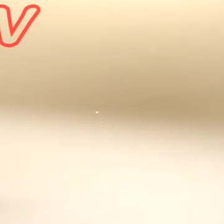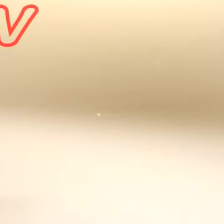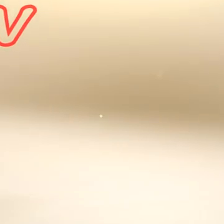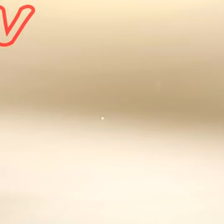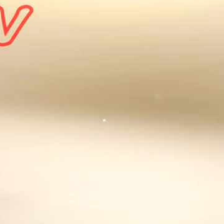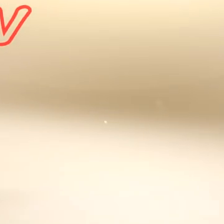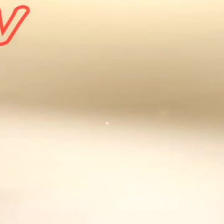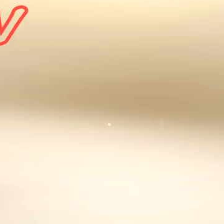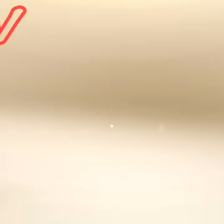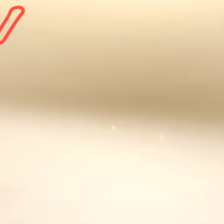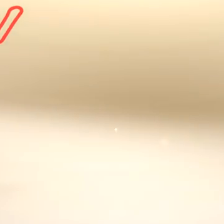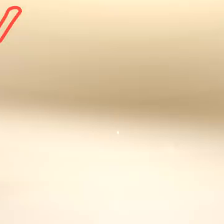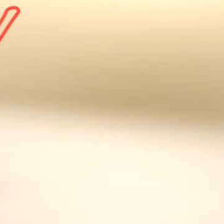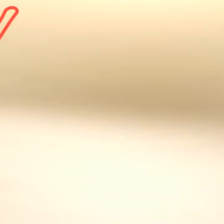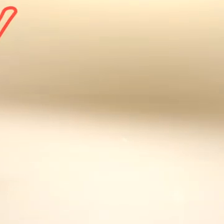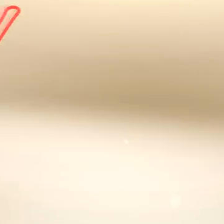Dziękujemy.